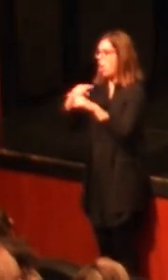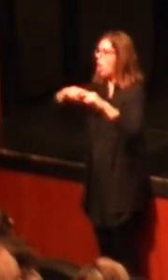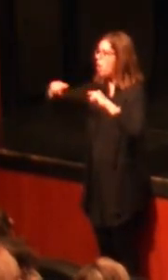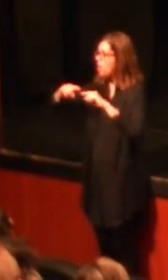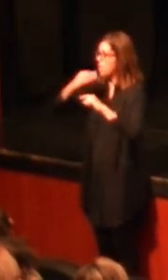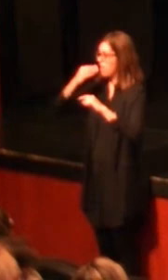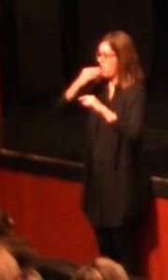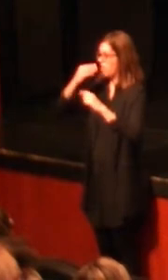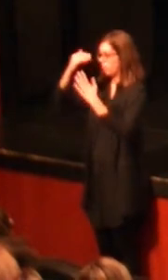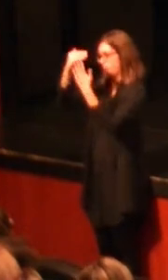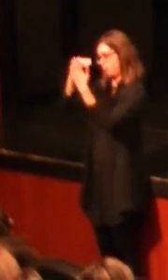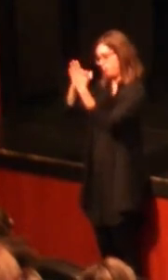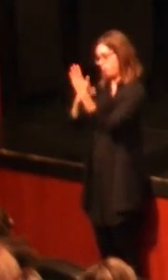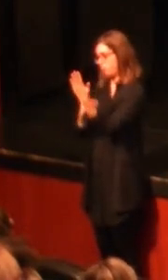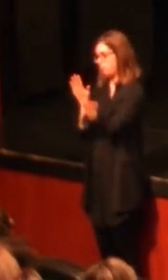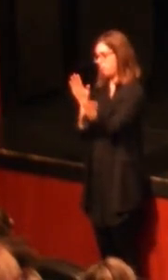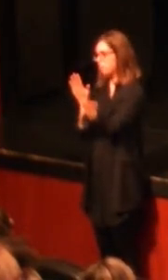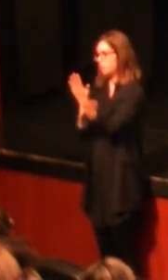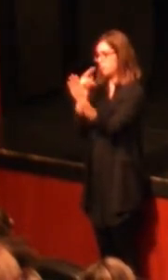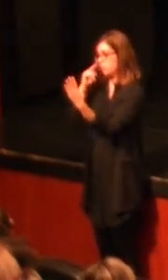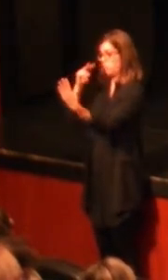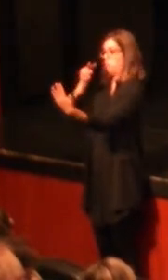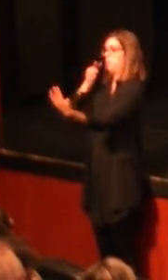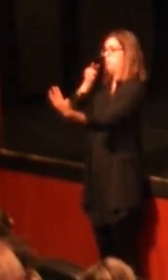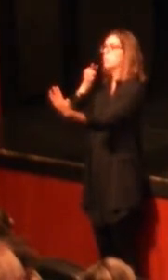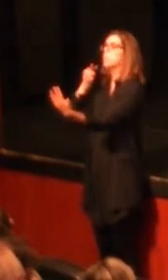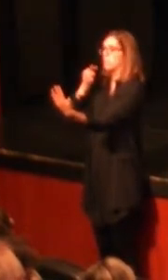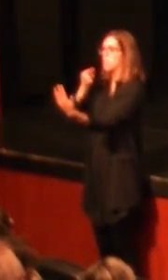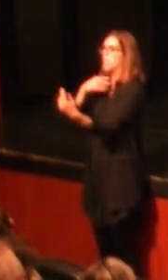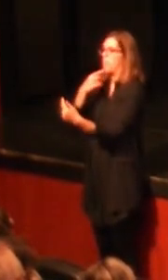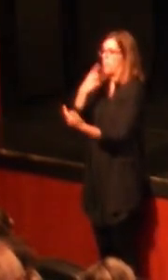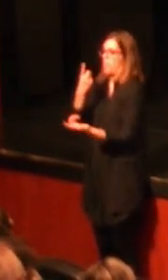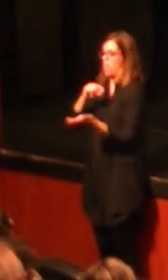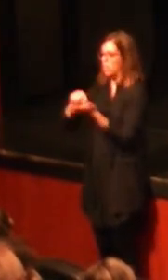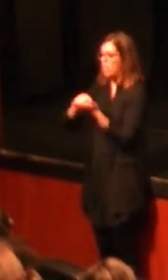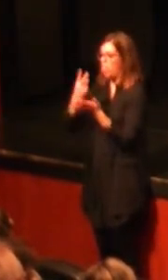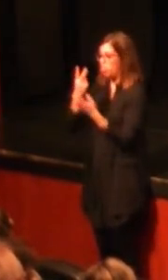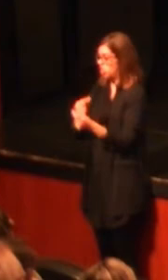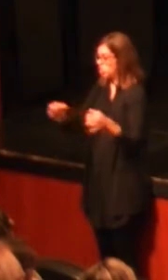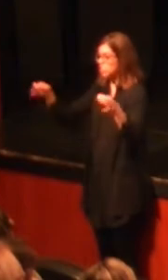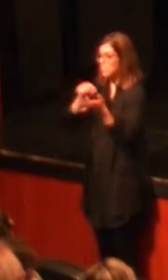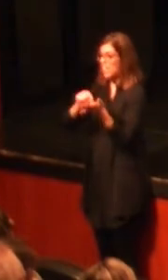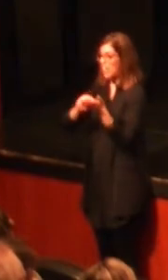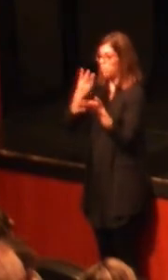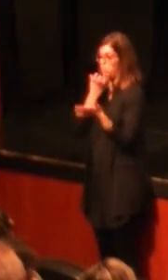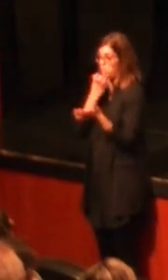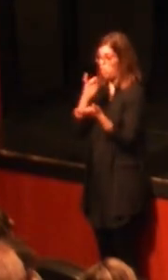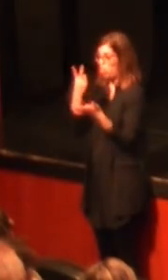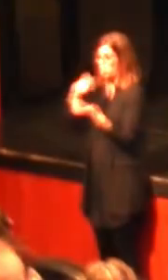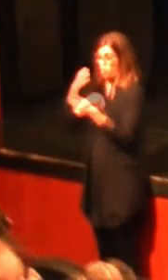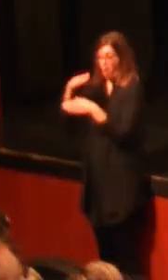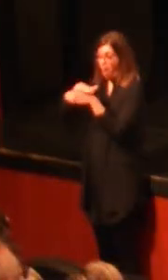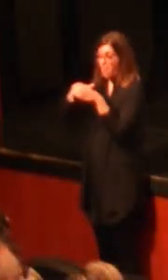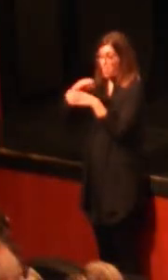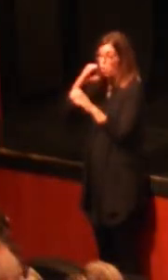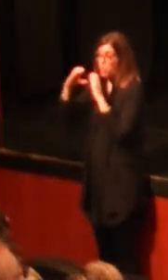sentit si pensem en la nostra missió. Si nosaltres tenim una feina, som una entitat. S'ha acabat.